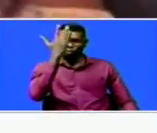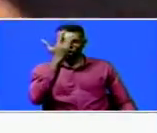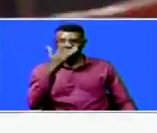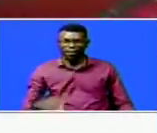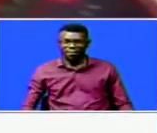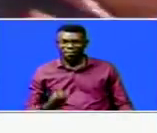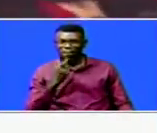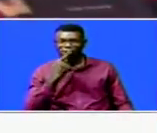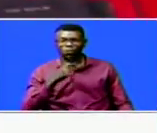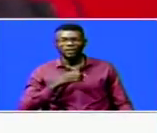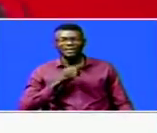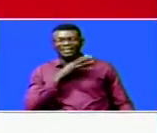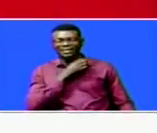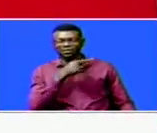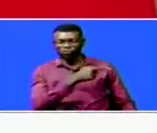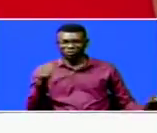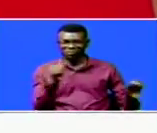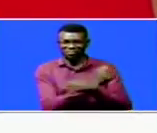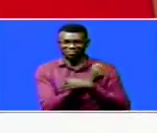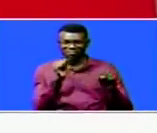wewe utakuwa sawa.